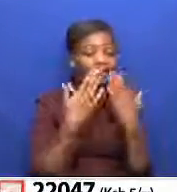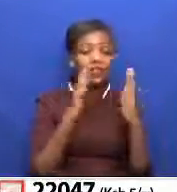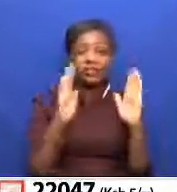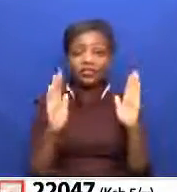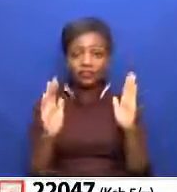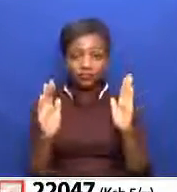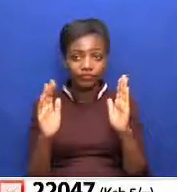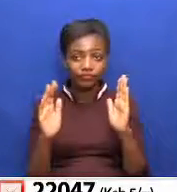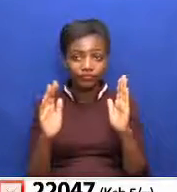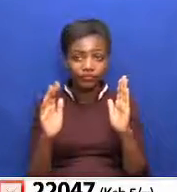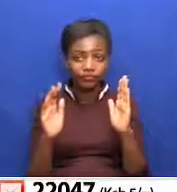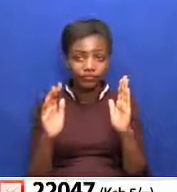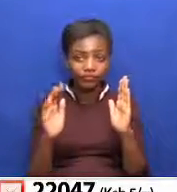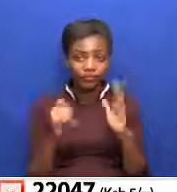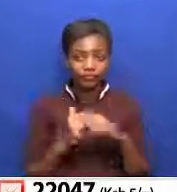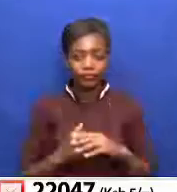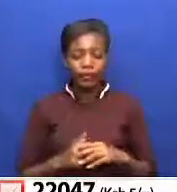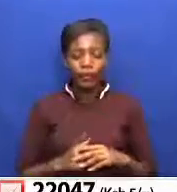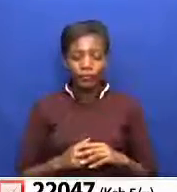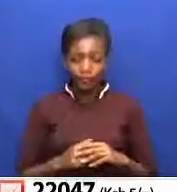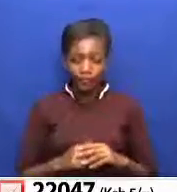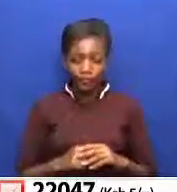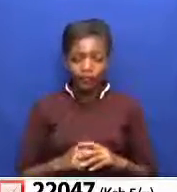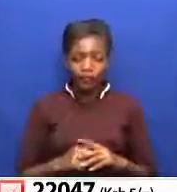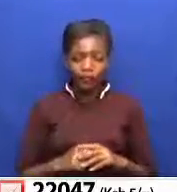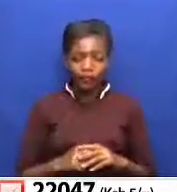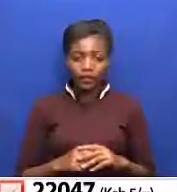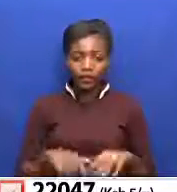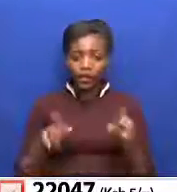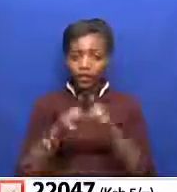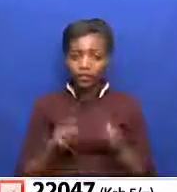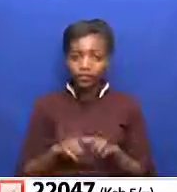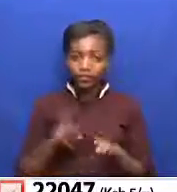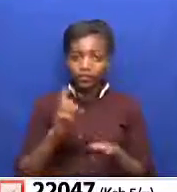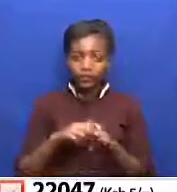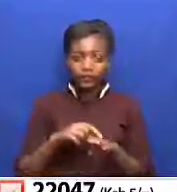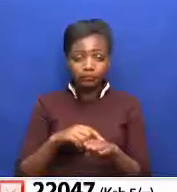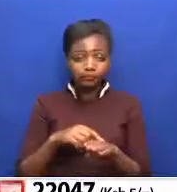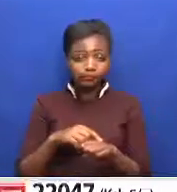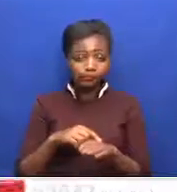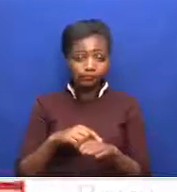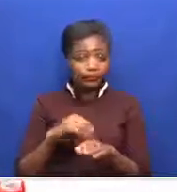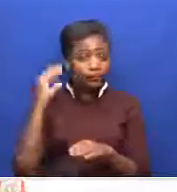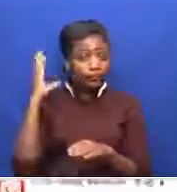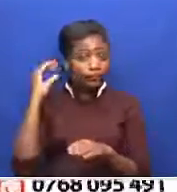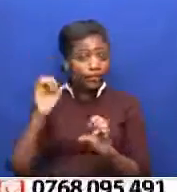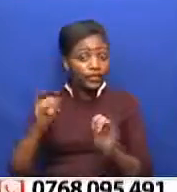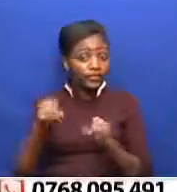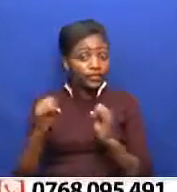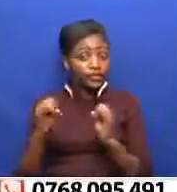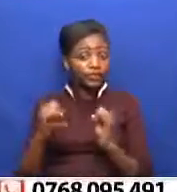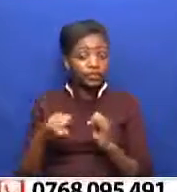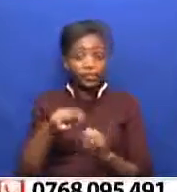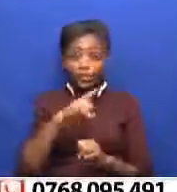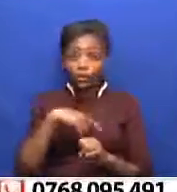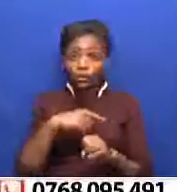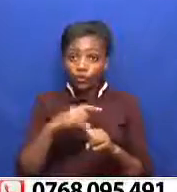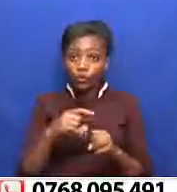hata nimesikia samaki imeenda chini kiasi. Kwa hivyo tulipopata hiyo habari sisi